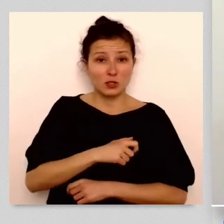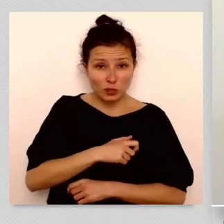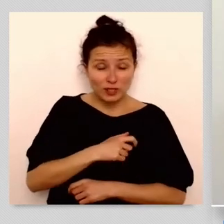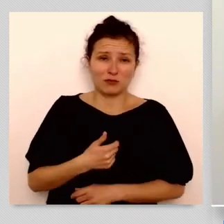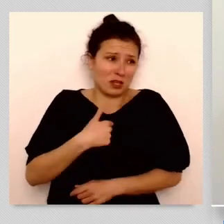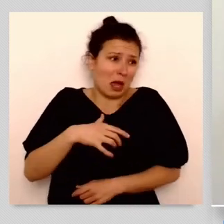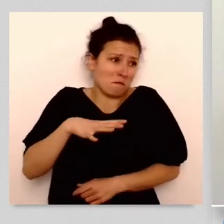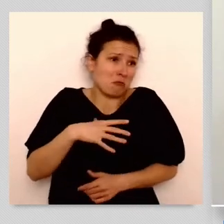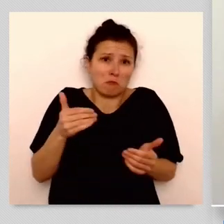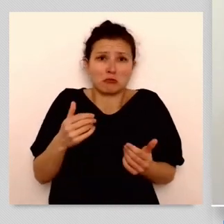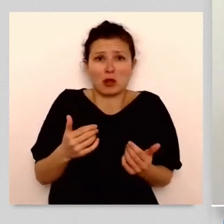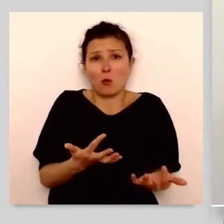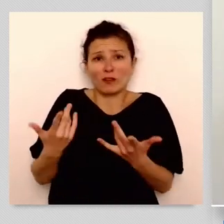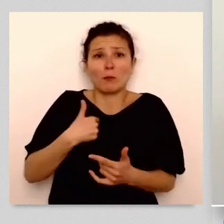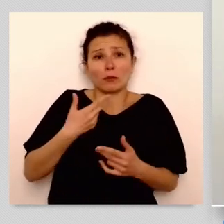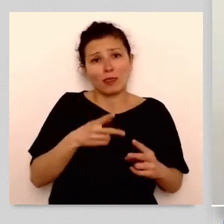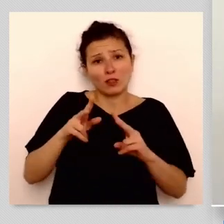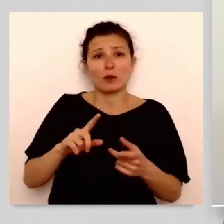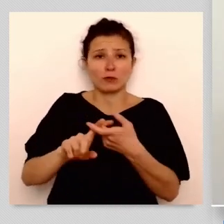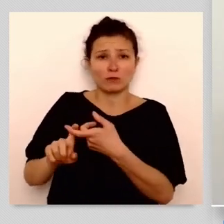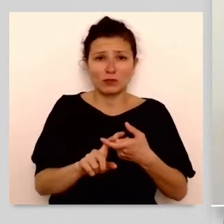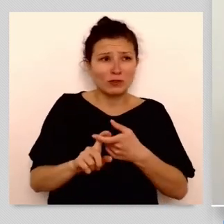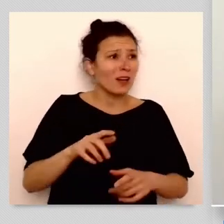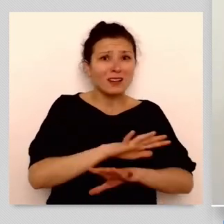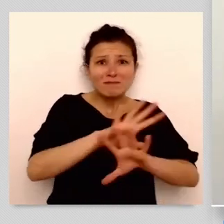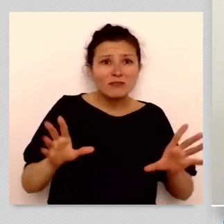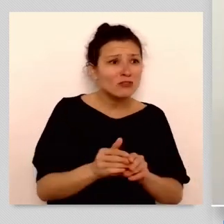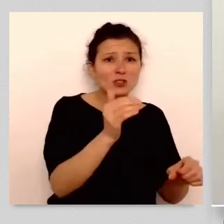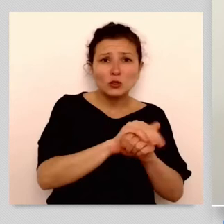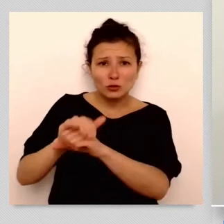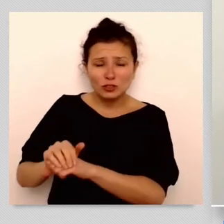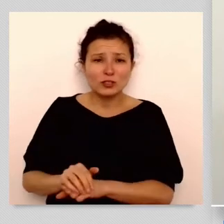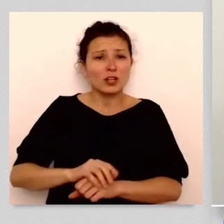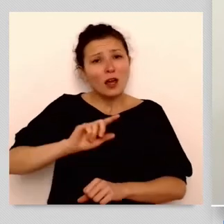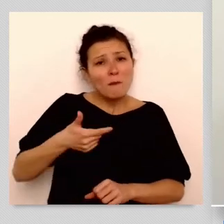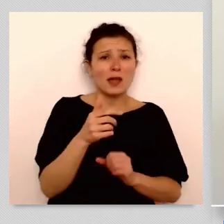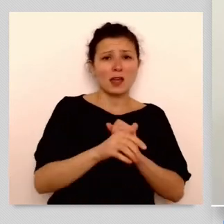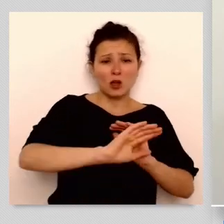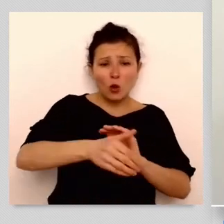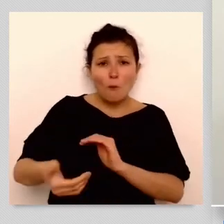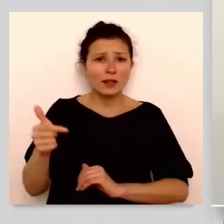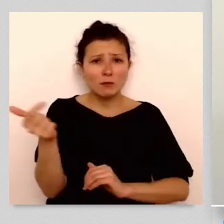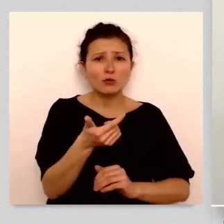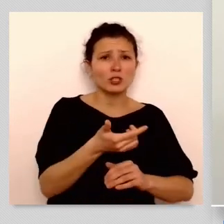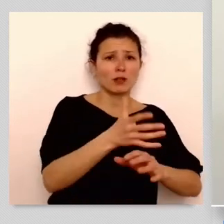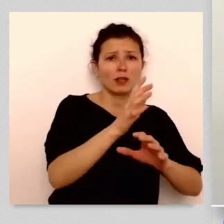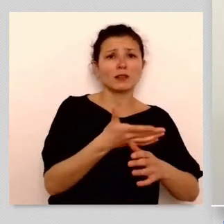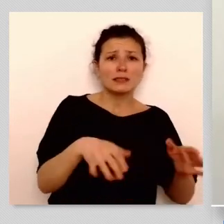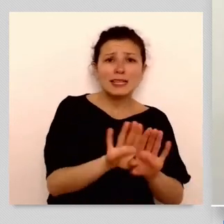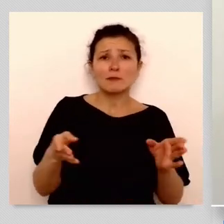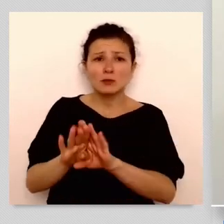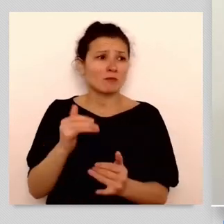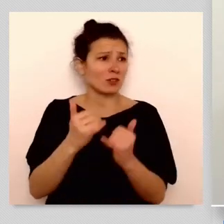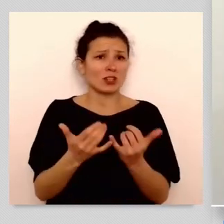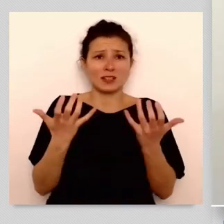łatwiej, bo byłem z tego związku, ale wszyscy się zgodzili, że musimy zamknąć kopalnię, jeśli chcemy w ogóle uratować ekonomicznie